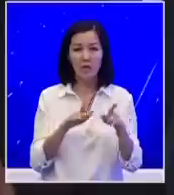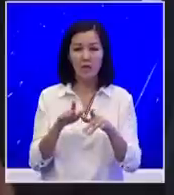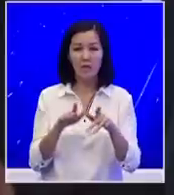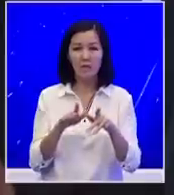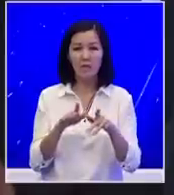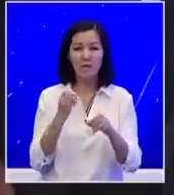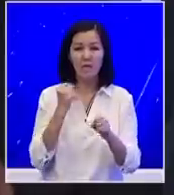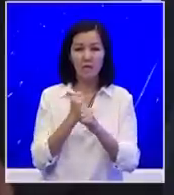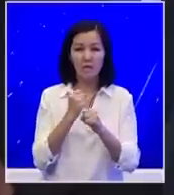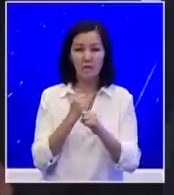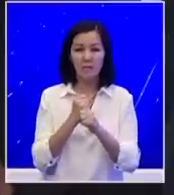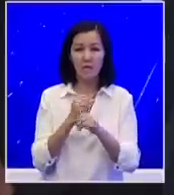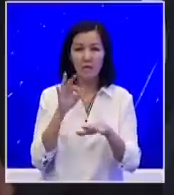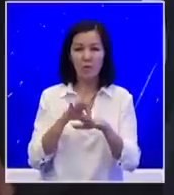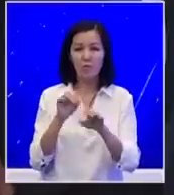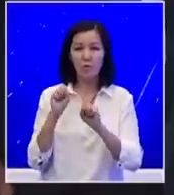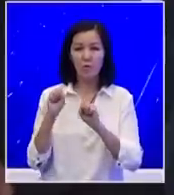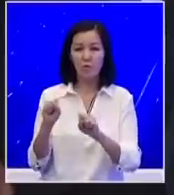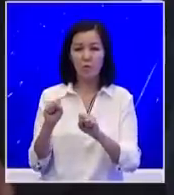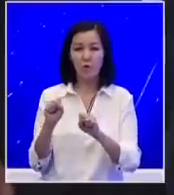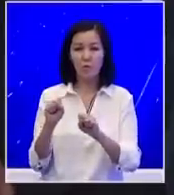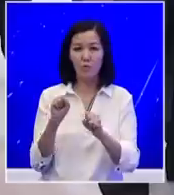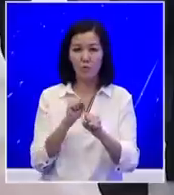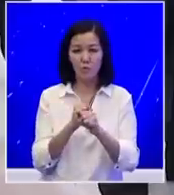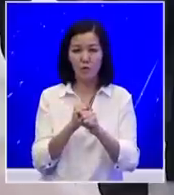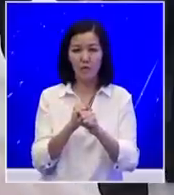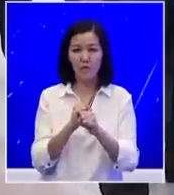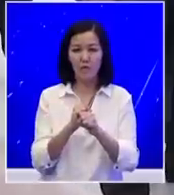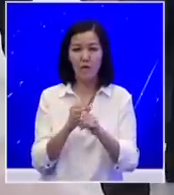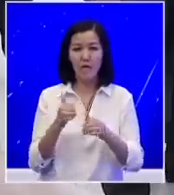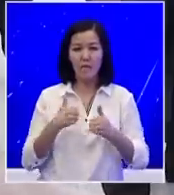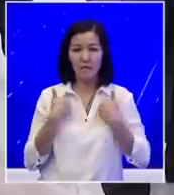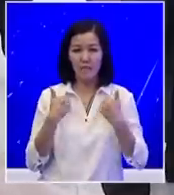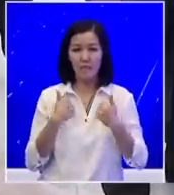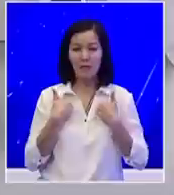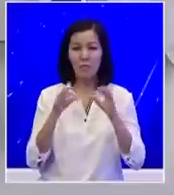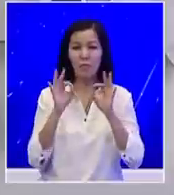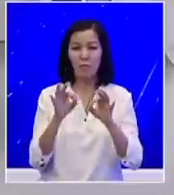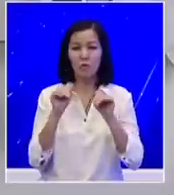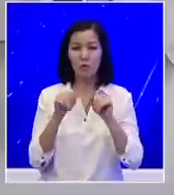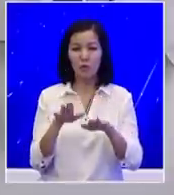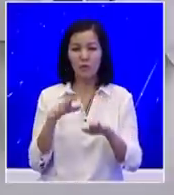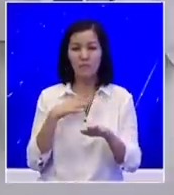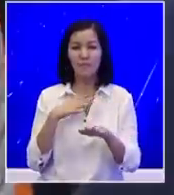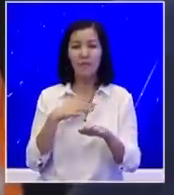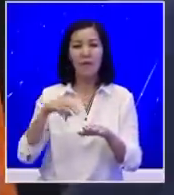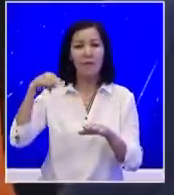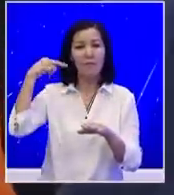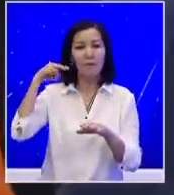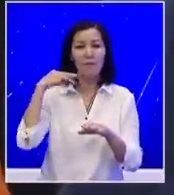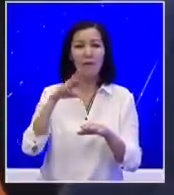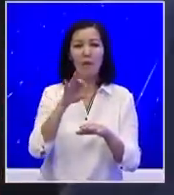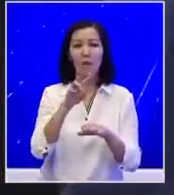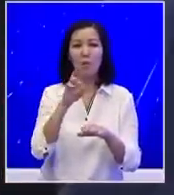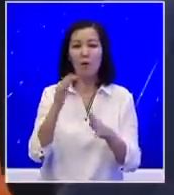алып, індеттің таралуына тосқауыл қойдық. Бұл өте дұрыс шешім болды деп мен ойлаймын. Сапарында мемлекет басшысына